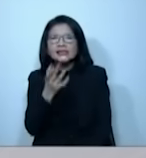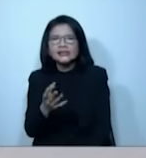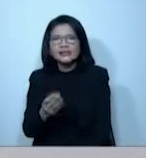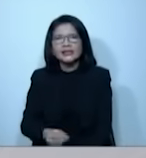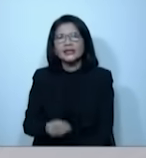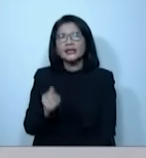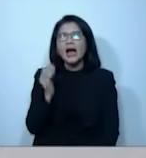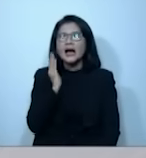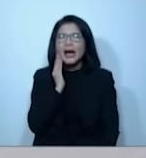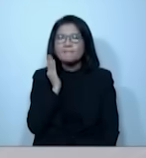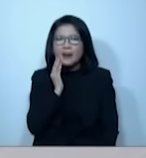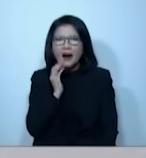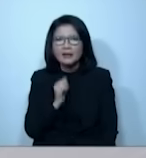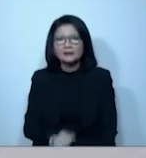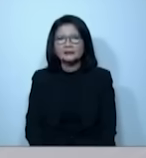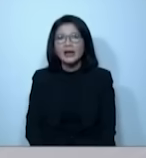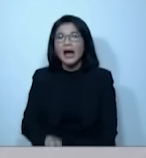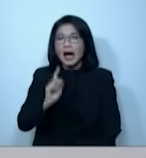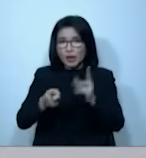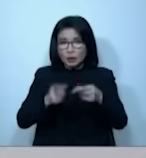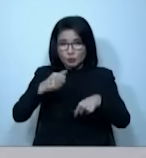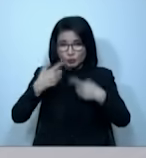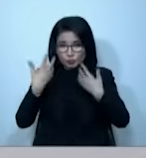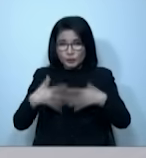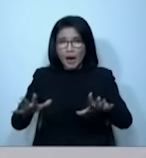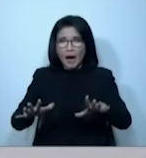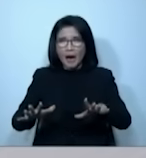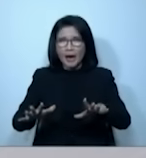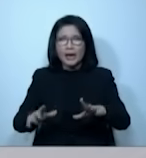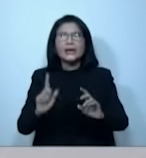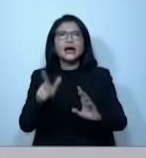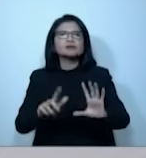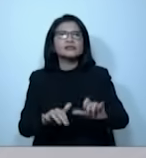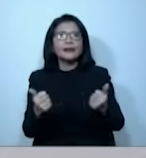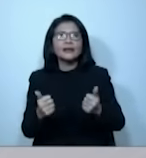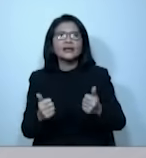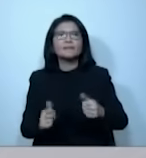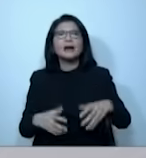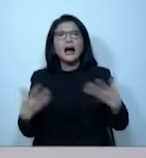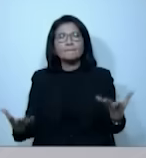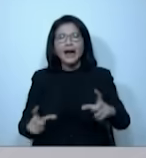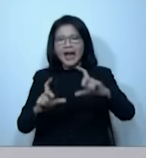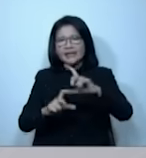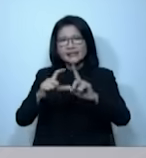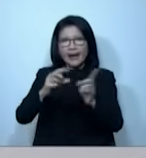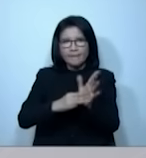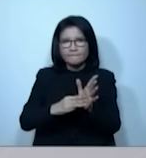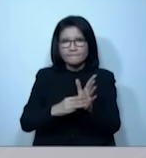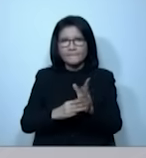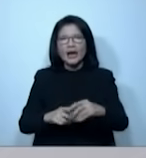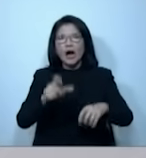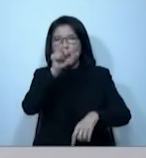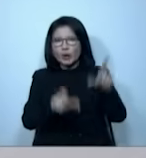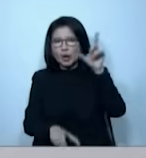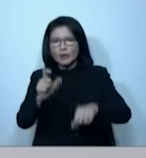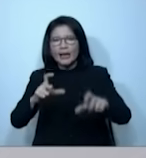doing busis Umpama maka ketika kemudian itu sudah berjalan Pak yang mesti disiapkan adalah SDM ketangguhan SDM untuk